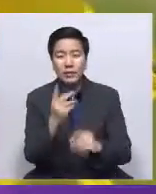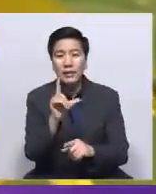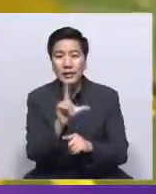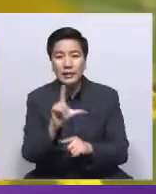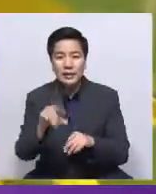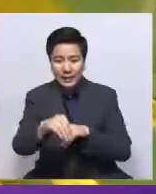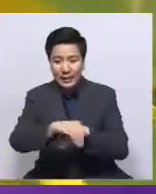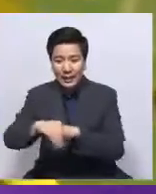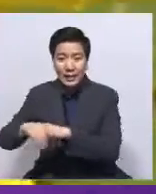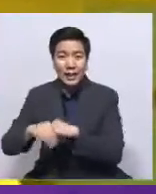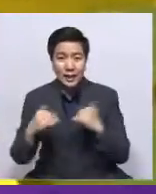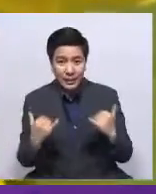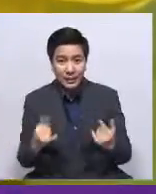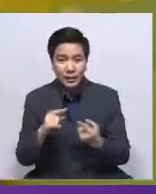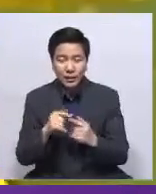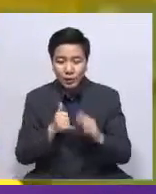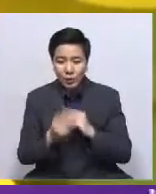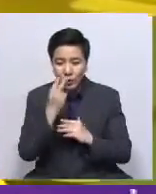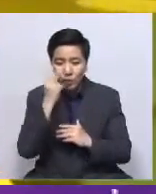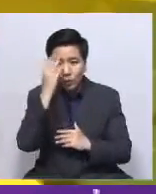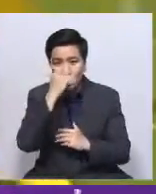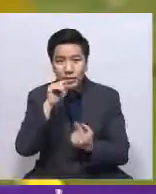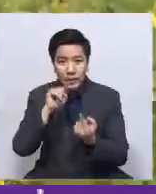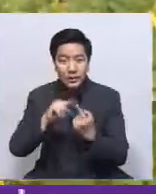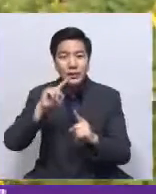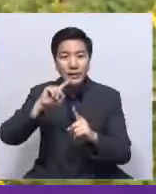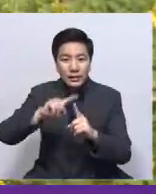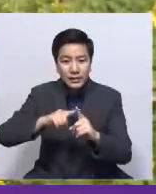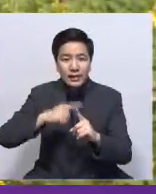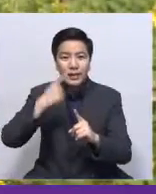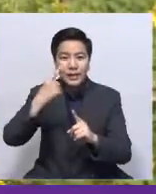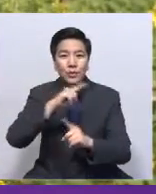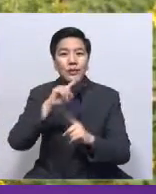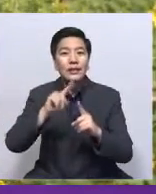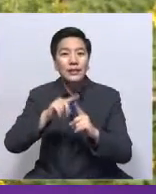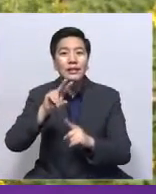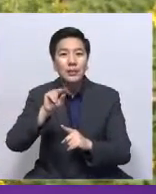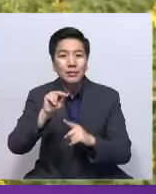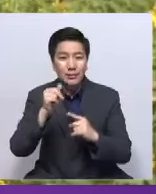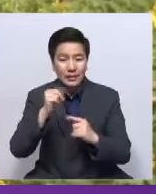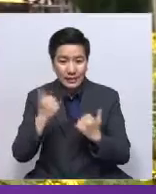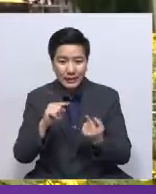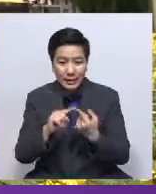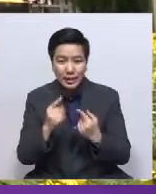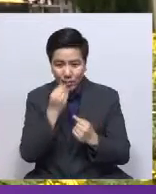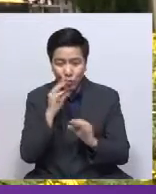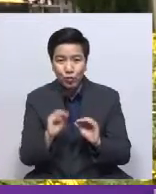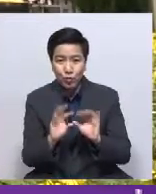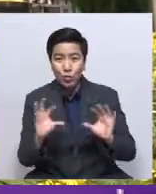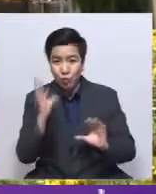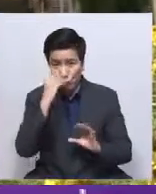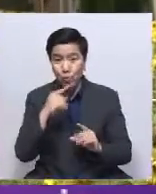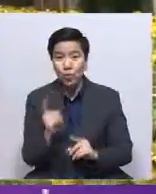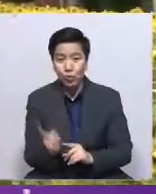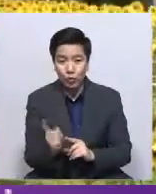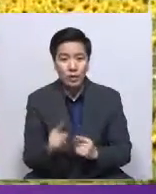วันใกล้ๆแห่งนี้ก็มาชมความสวยงามได้จนถึงสิ้นเดือนมกราคมนี้นะคะเพราะว่าเป็นช่วงที่ดอกทานตะวันยังคงมีความสว